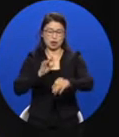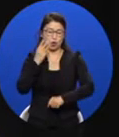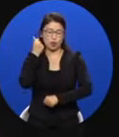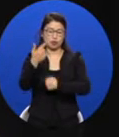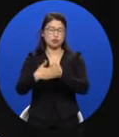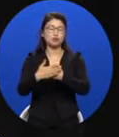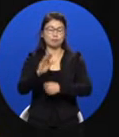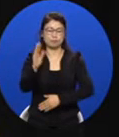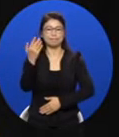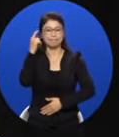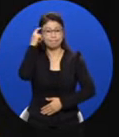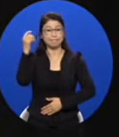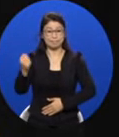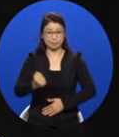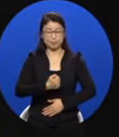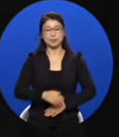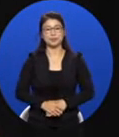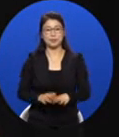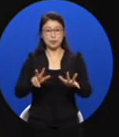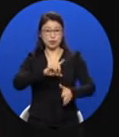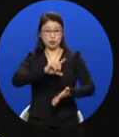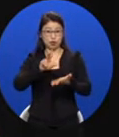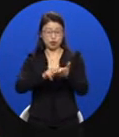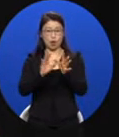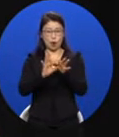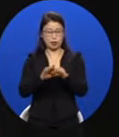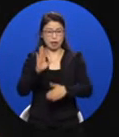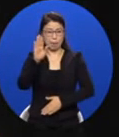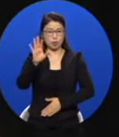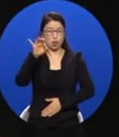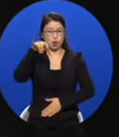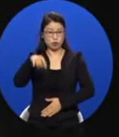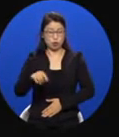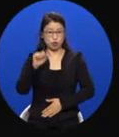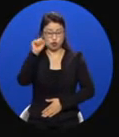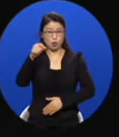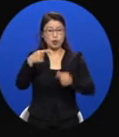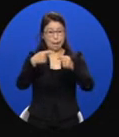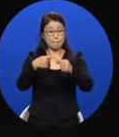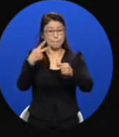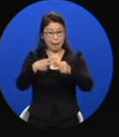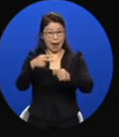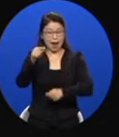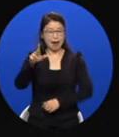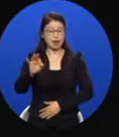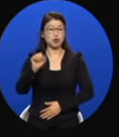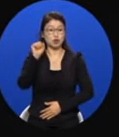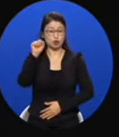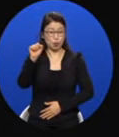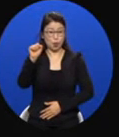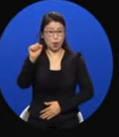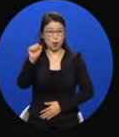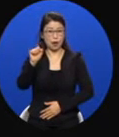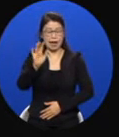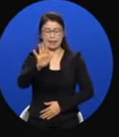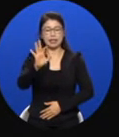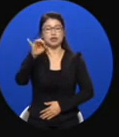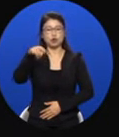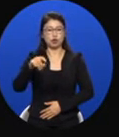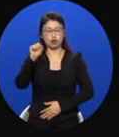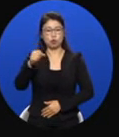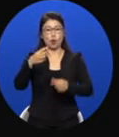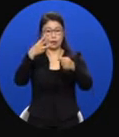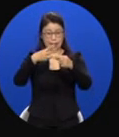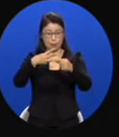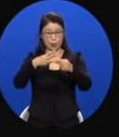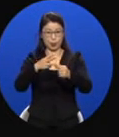될 겁니다고 생각합니다. 네, 이번 주제와 관련해서 앞으로 위성근 후보는 두 번, 강지용 후보는 위성근 후보는 세 번, 강지용